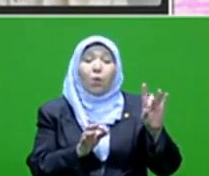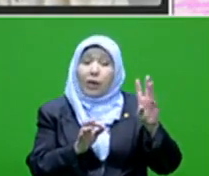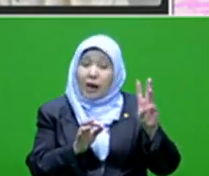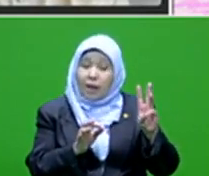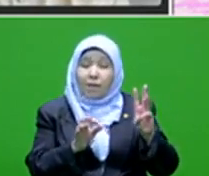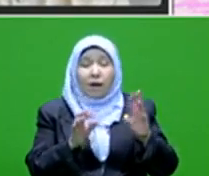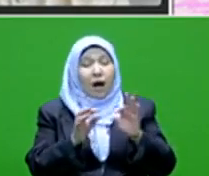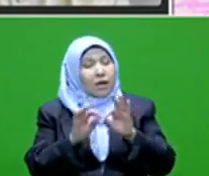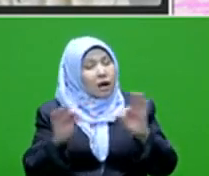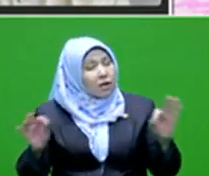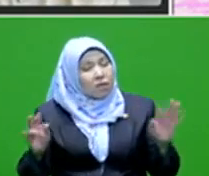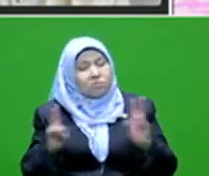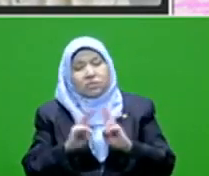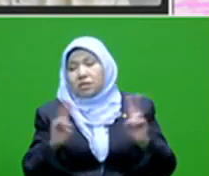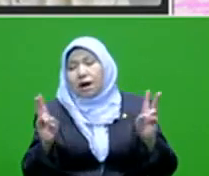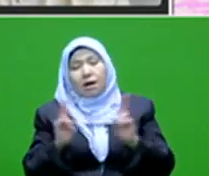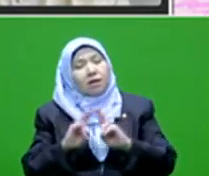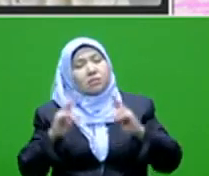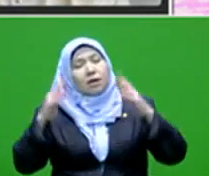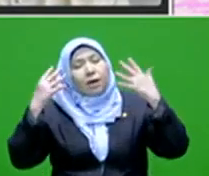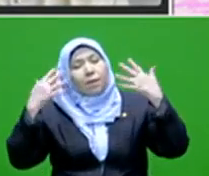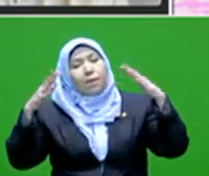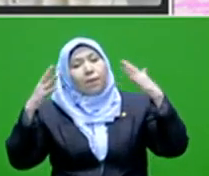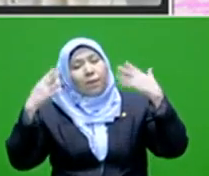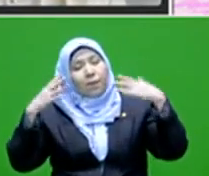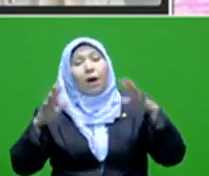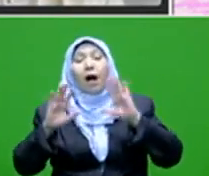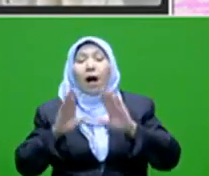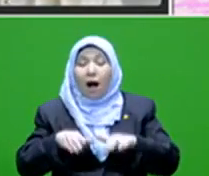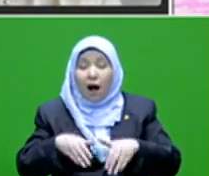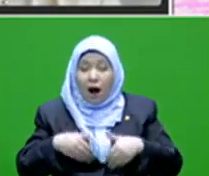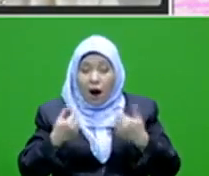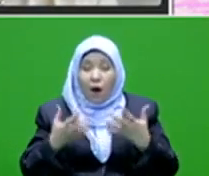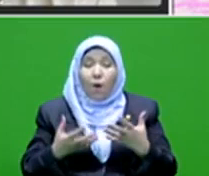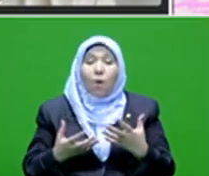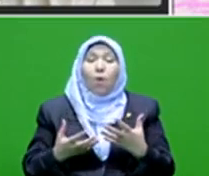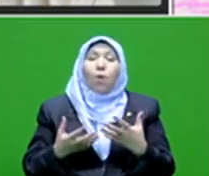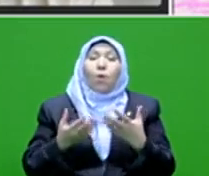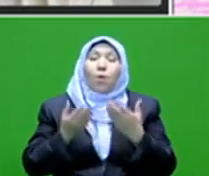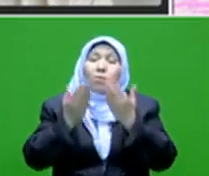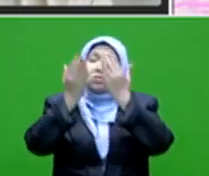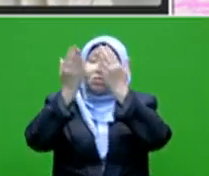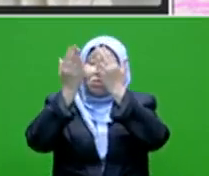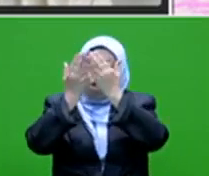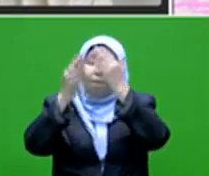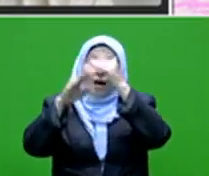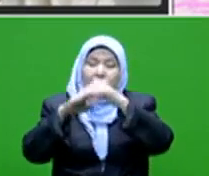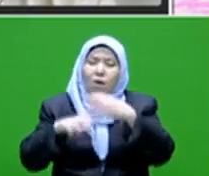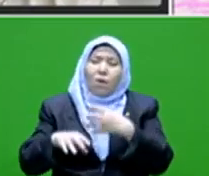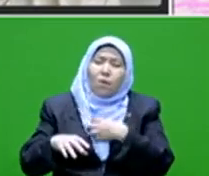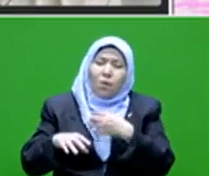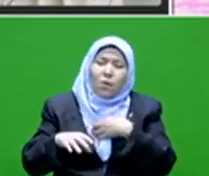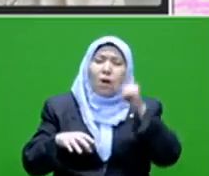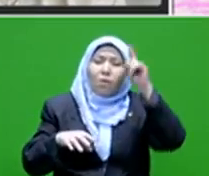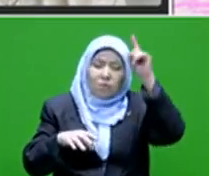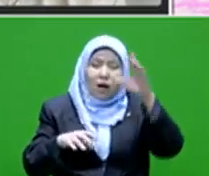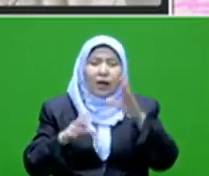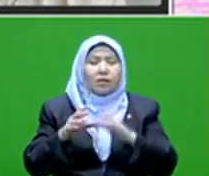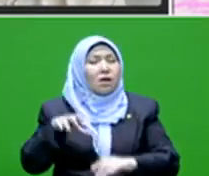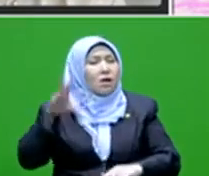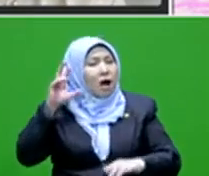biasa tentang bagaimana pengaduan Nabi Allah Yaakob apabila mendengar cerita ni.